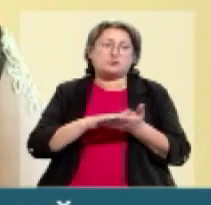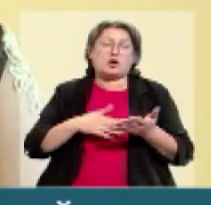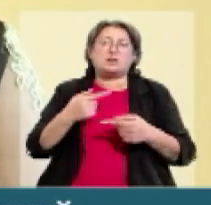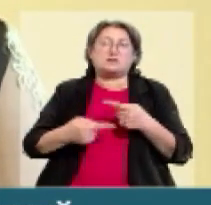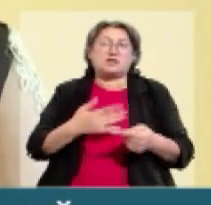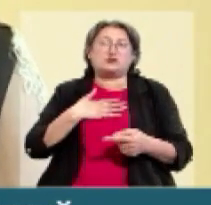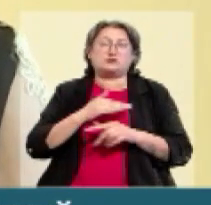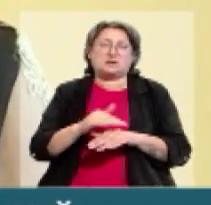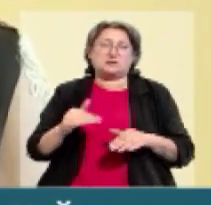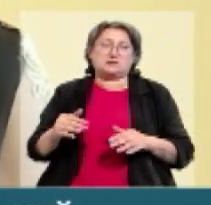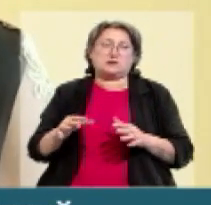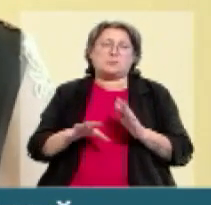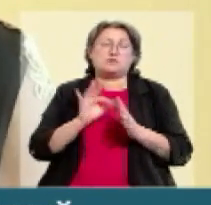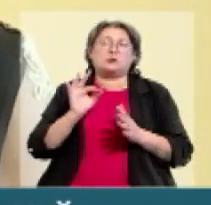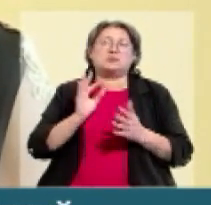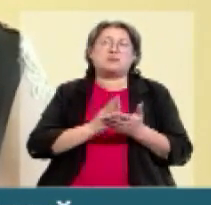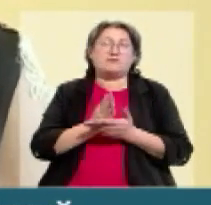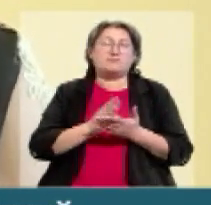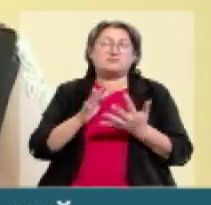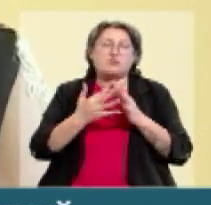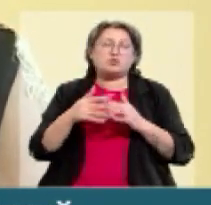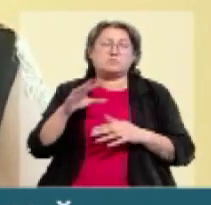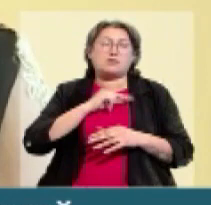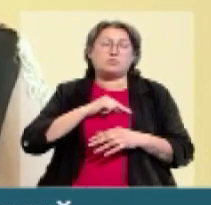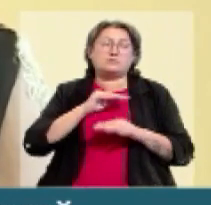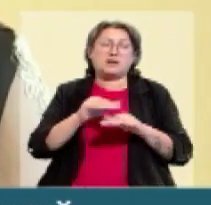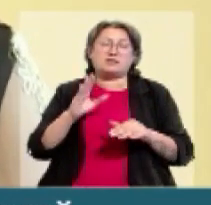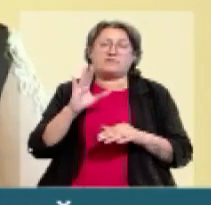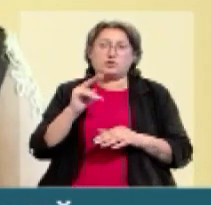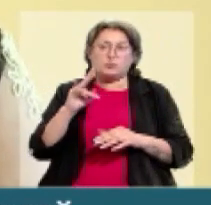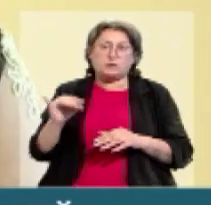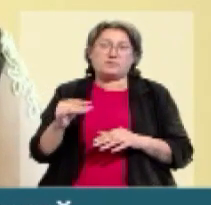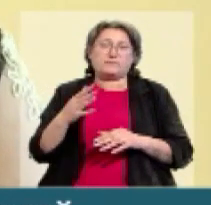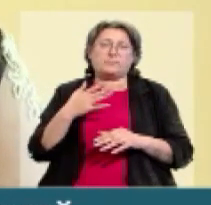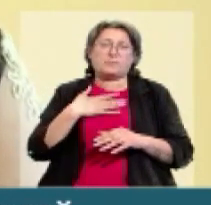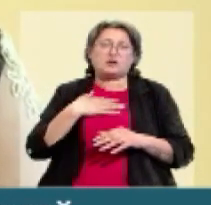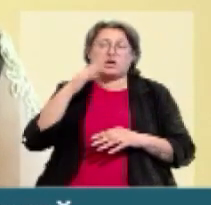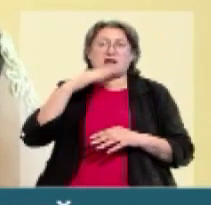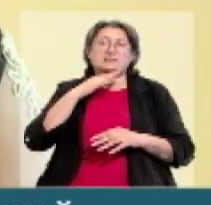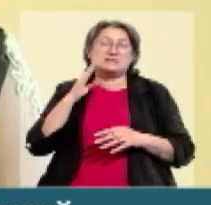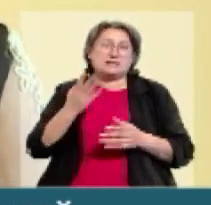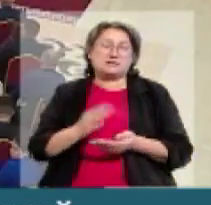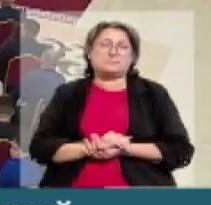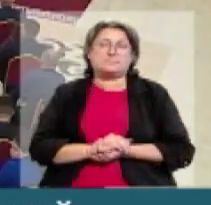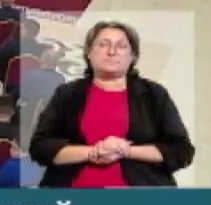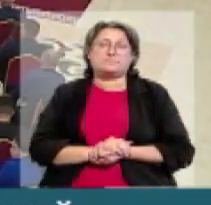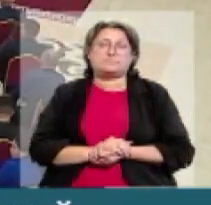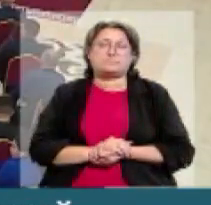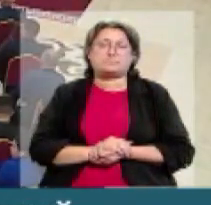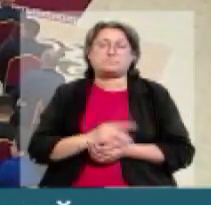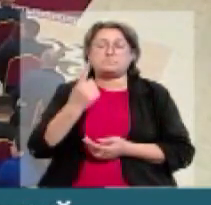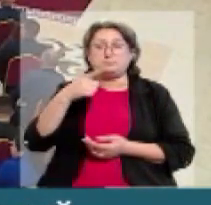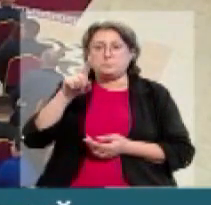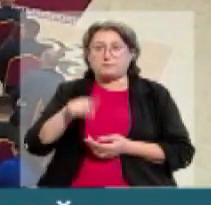наши дети. Получается, в совхозе мы трудимся, работаем дети, внуки наших родителей. Так получается.